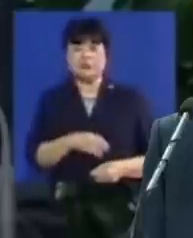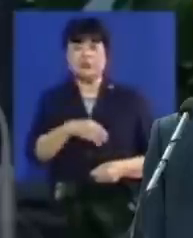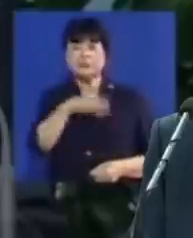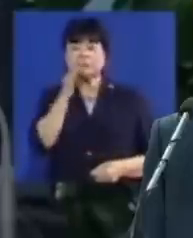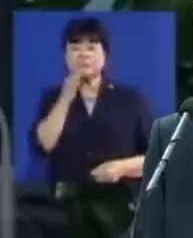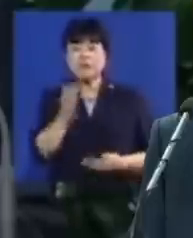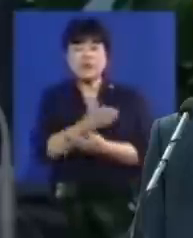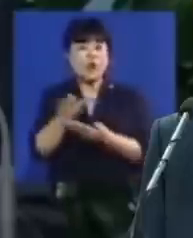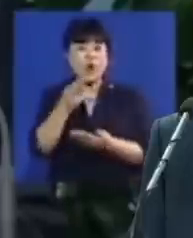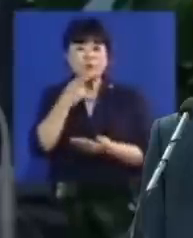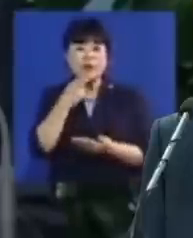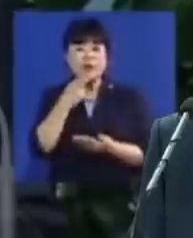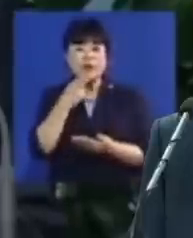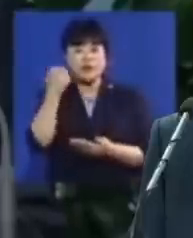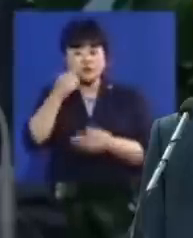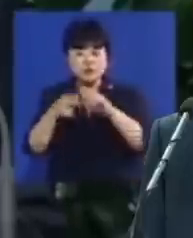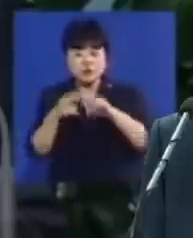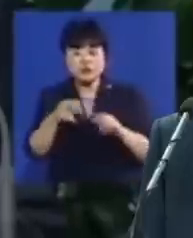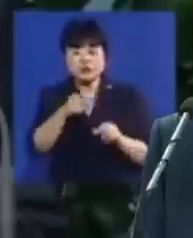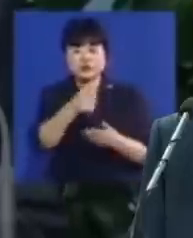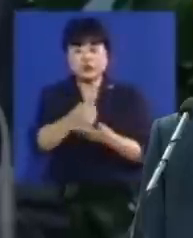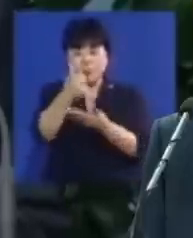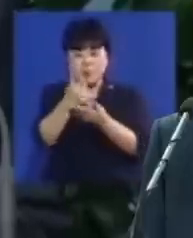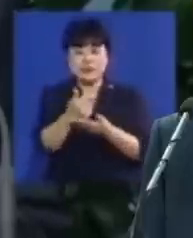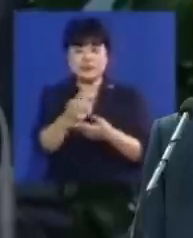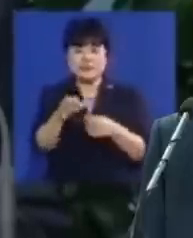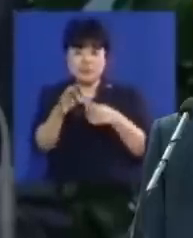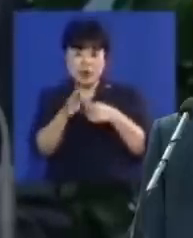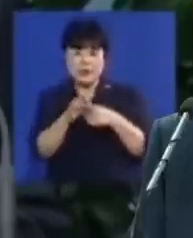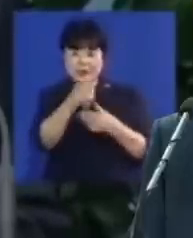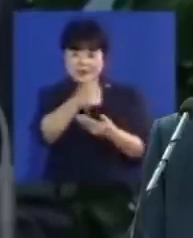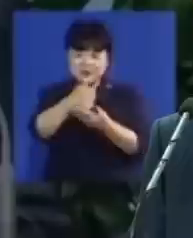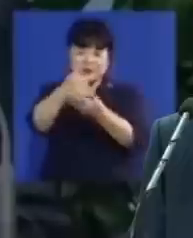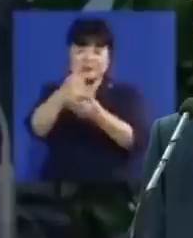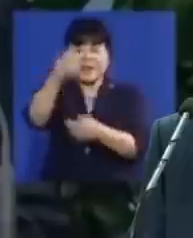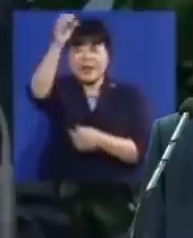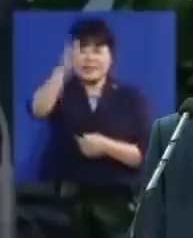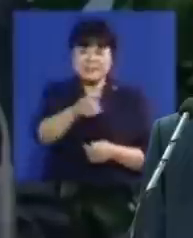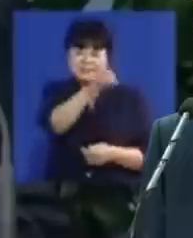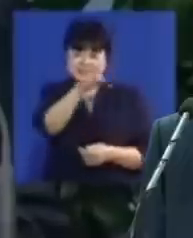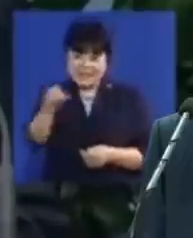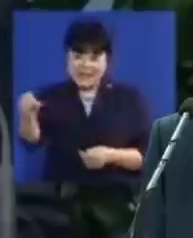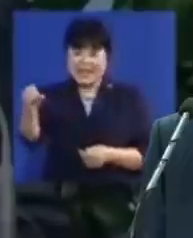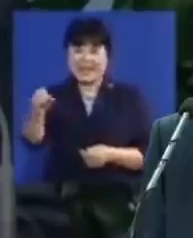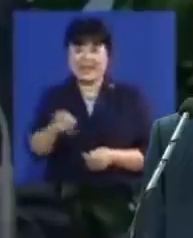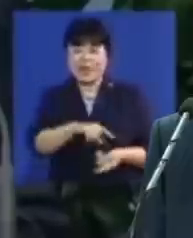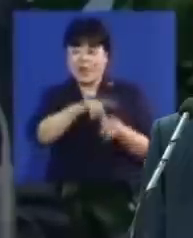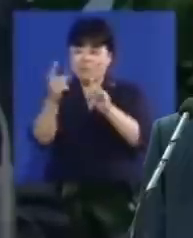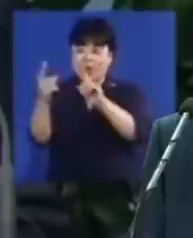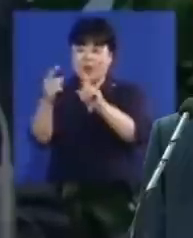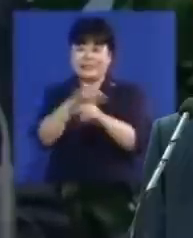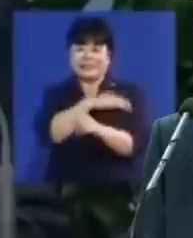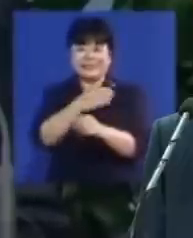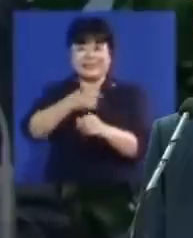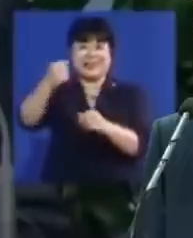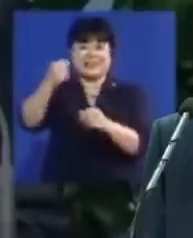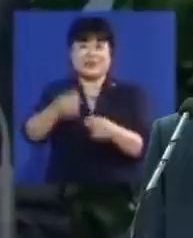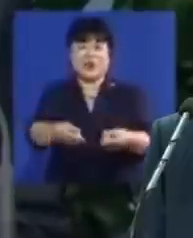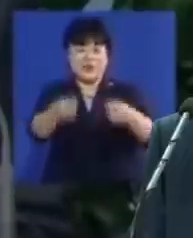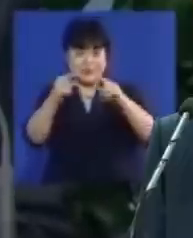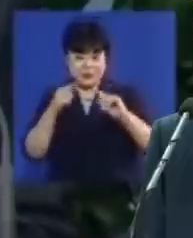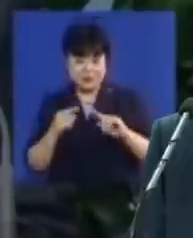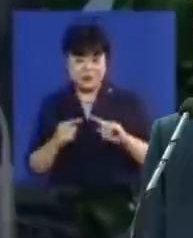누구든지 죄를 구주로 모시더리면 주님은 십자가에 부활하신 능력을 가지고